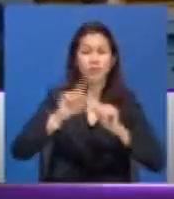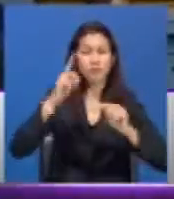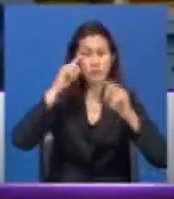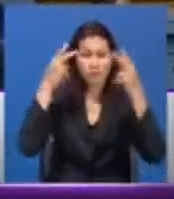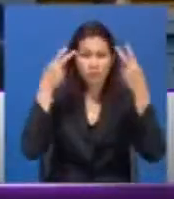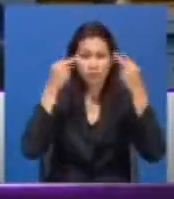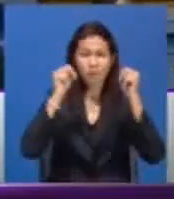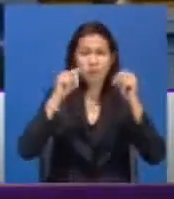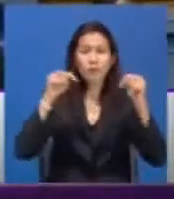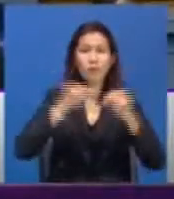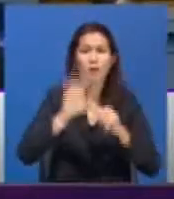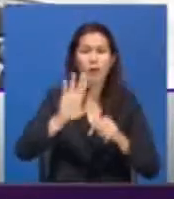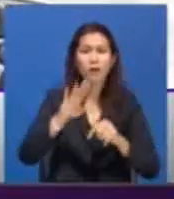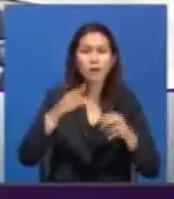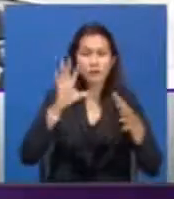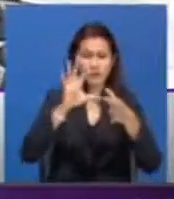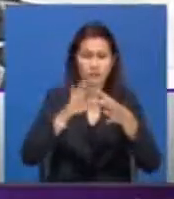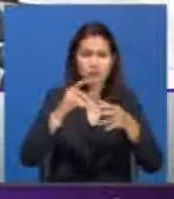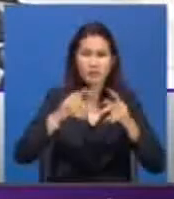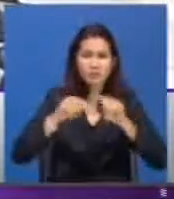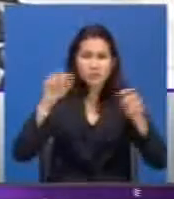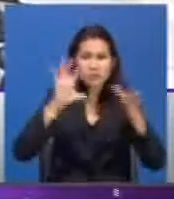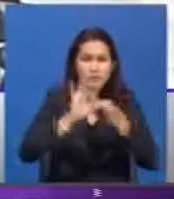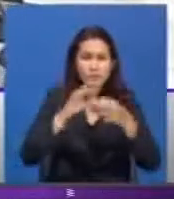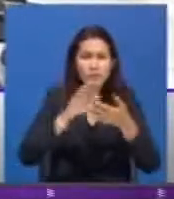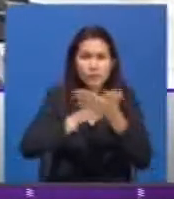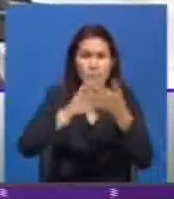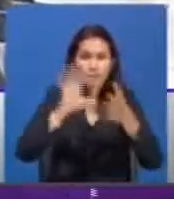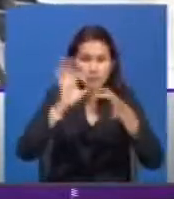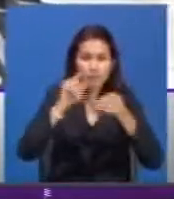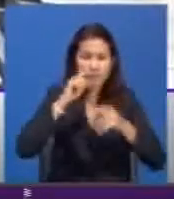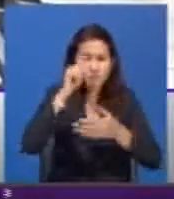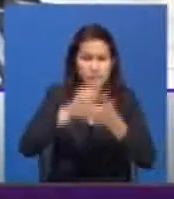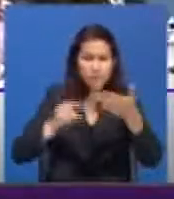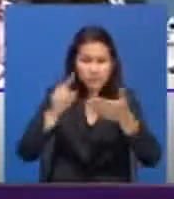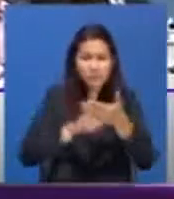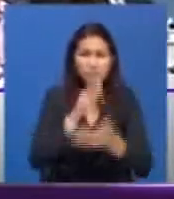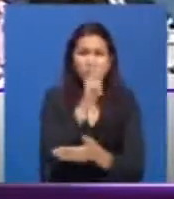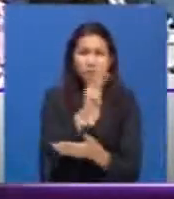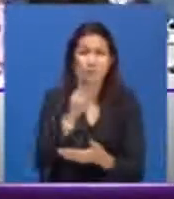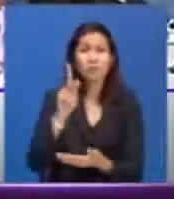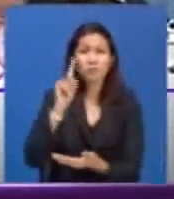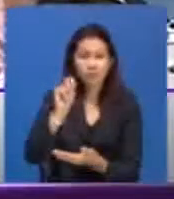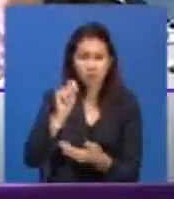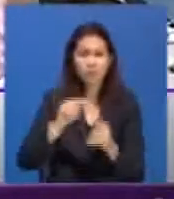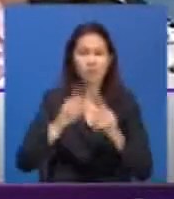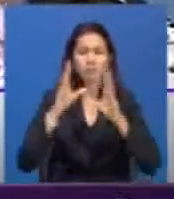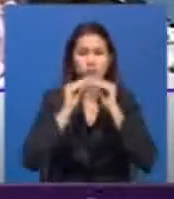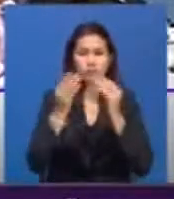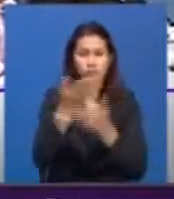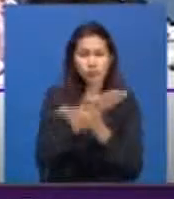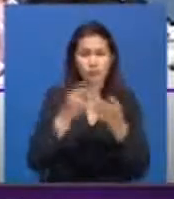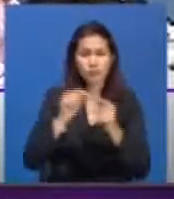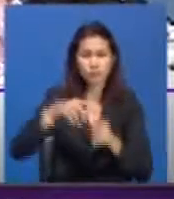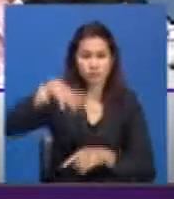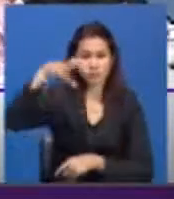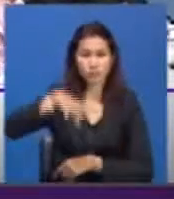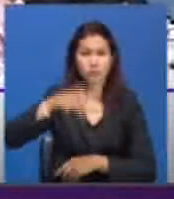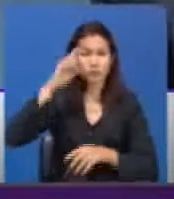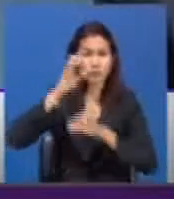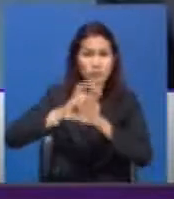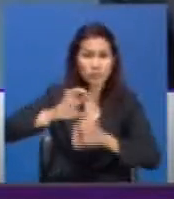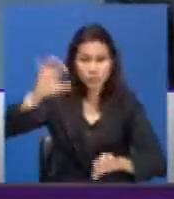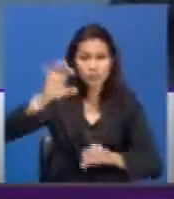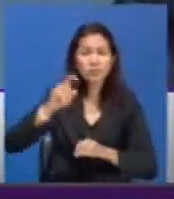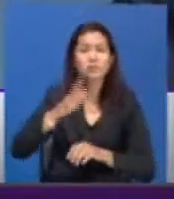การการเลือกตั้งหรือกกต.เข้าหารือกับนายวิบูลสงวนพงศ์ปลัดกระทรวงมหาดไทยที่กระทรวงมหาดไทยเพื่อขอบคุณที่กระทรวงมหาด